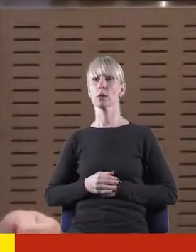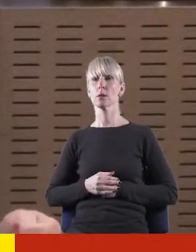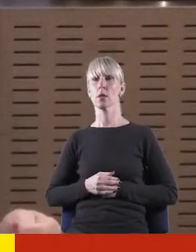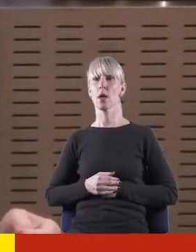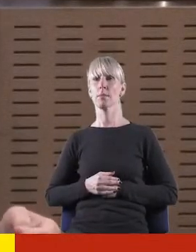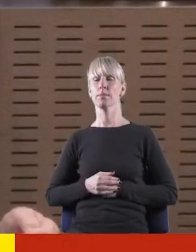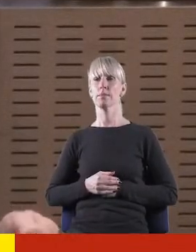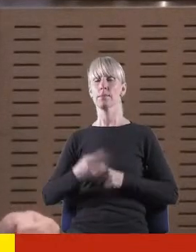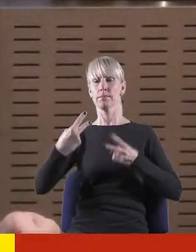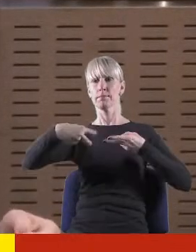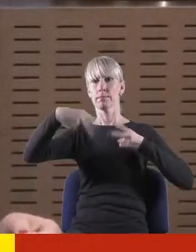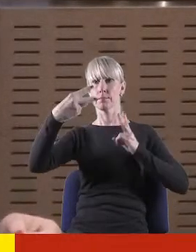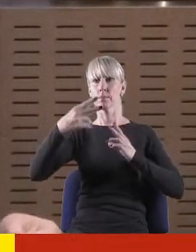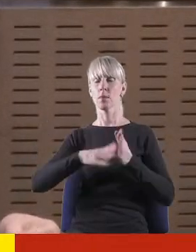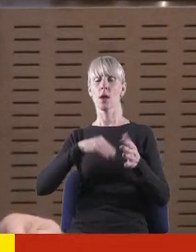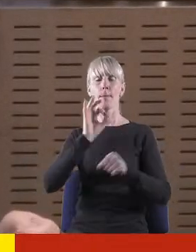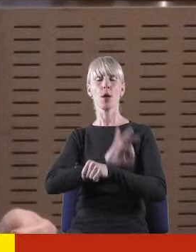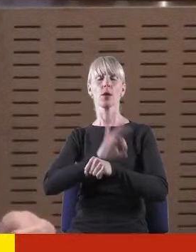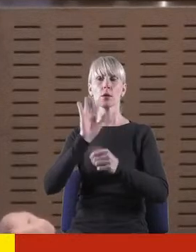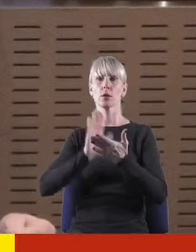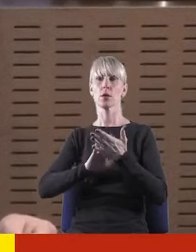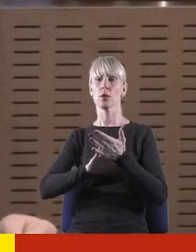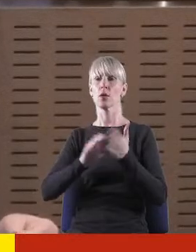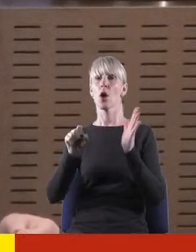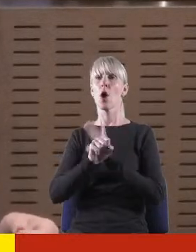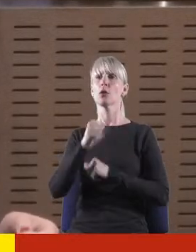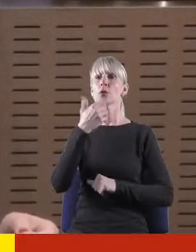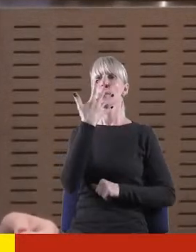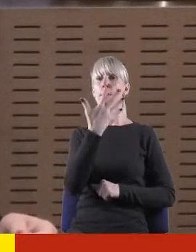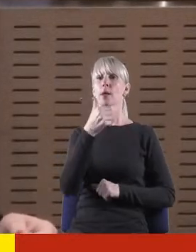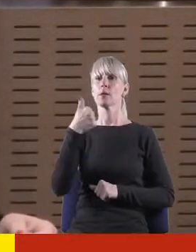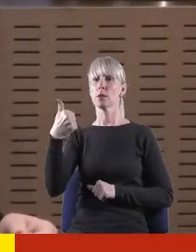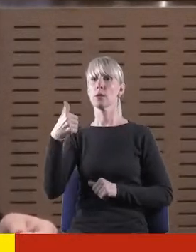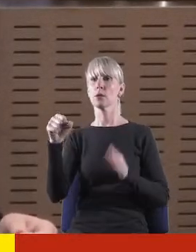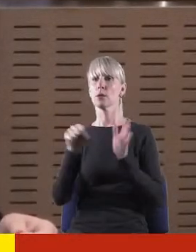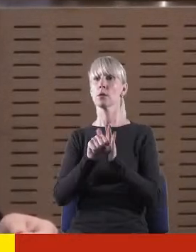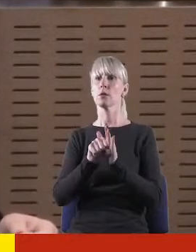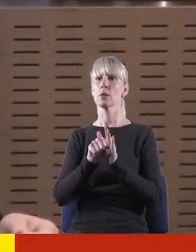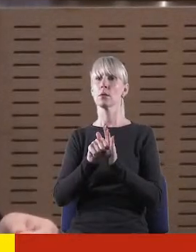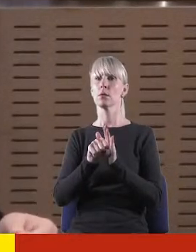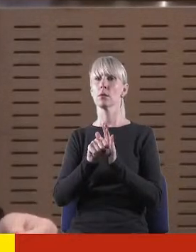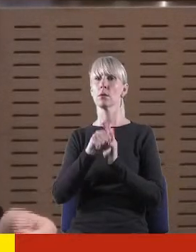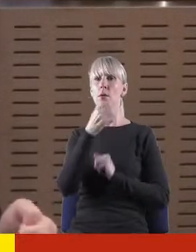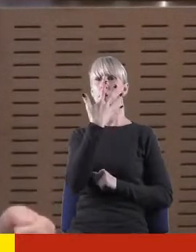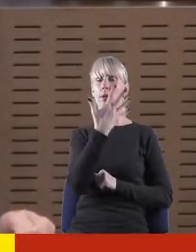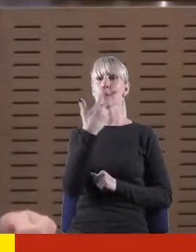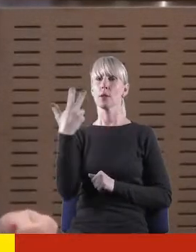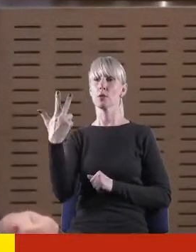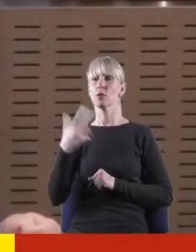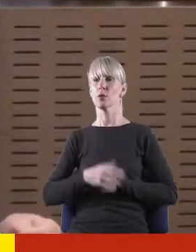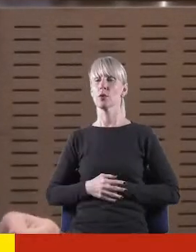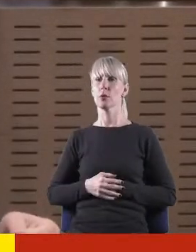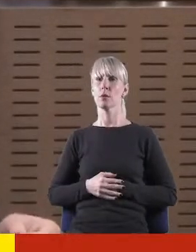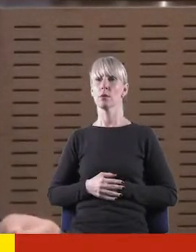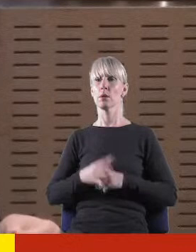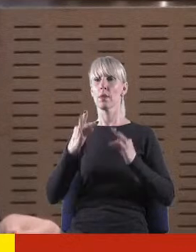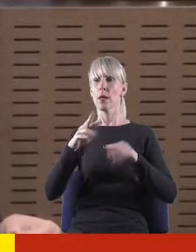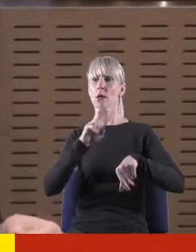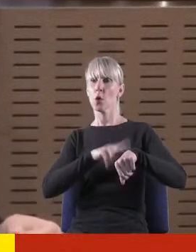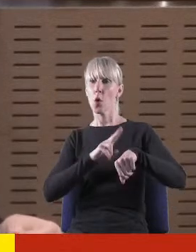korespondencyjnego projektów uchwał od punktu 5.1 do punktu 5.3. Mamy w tej chwili